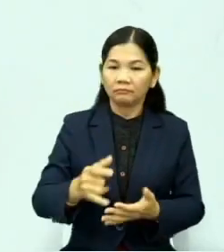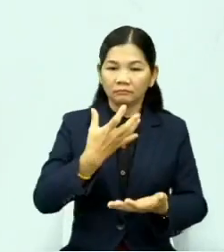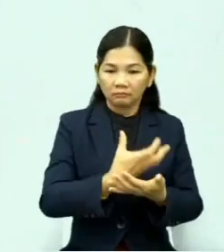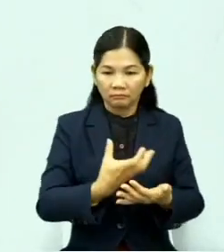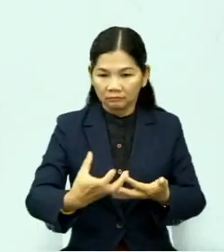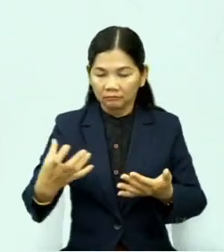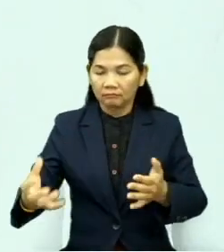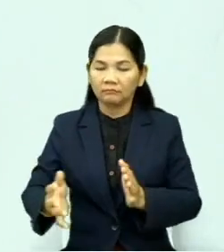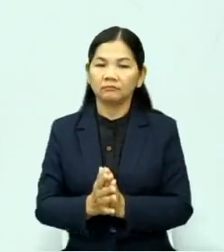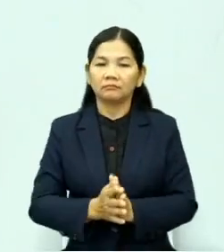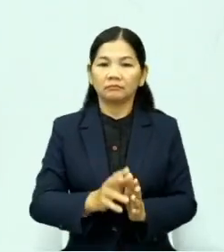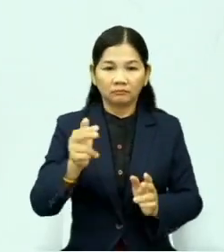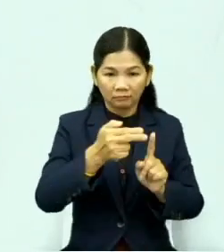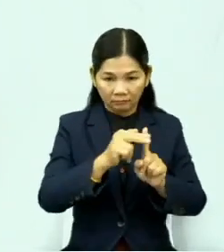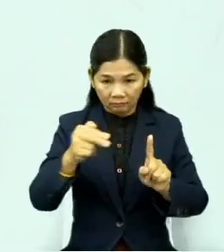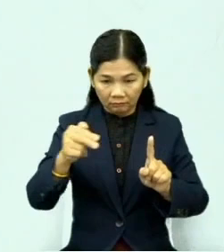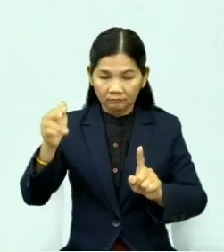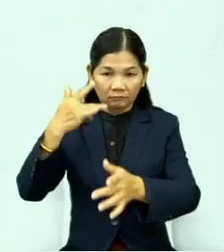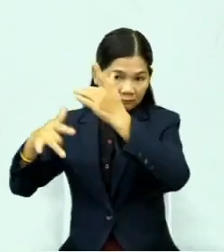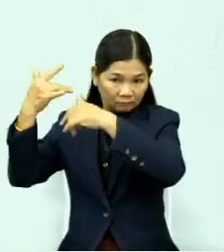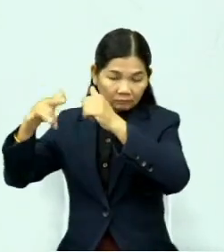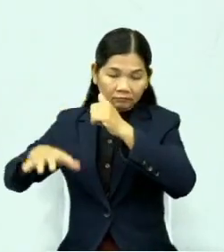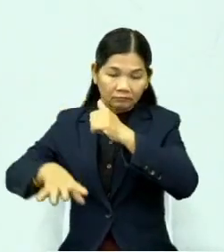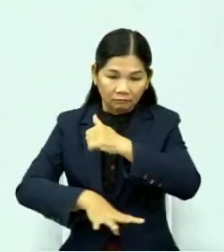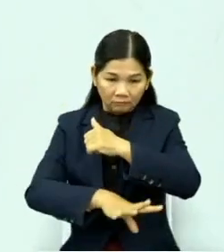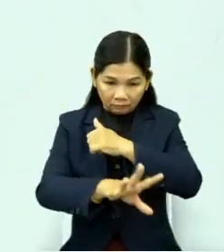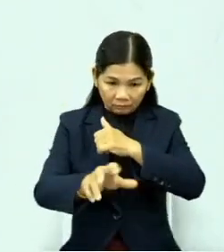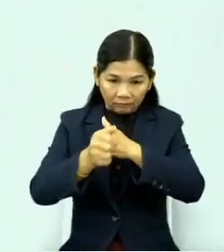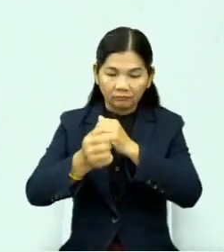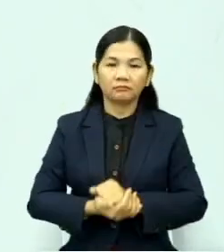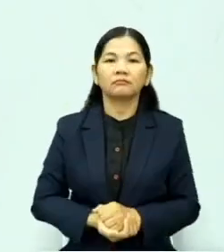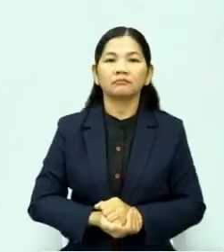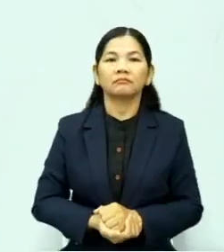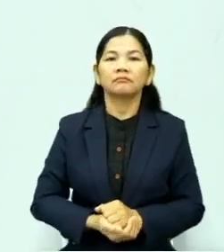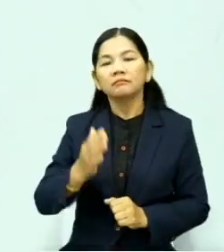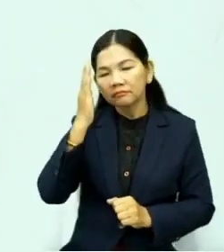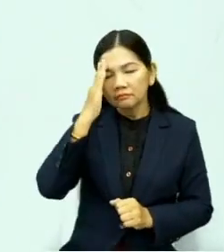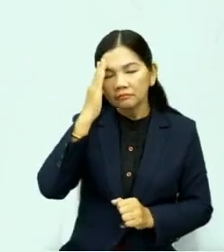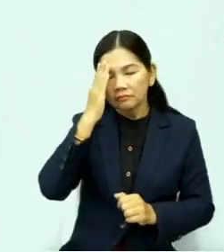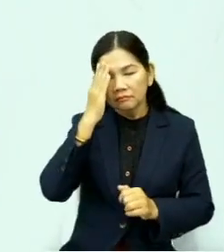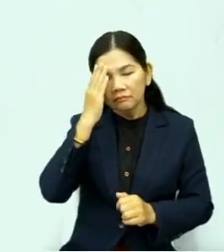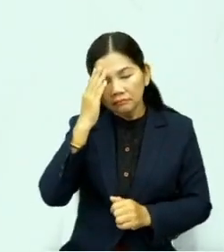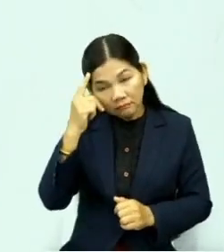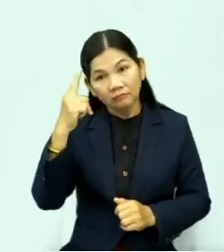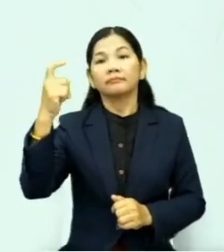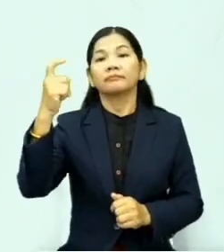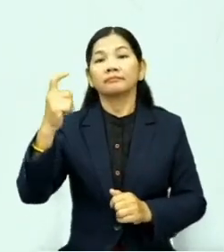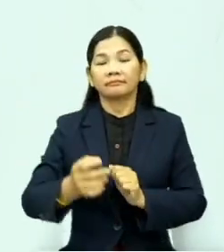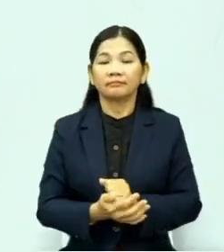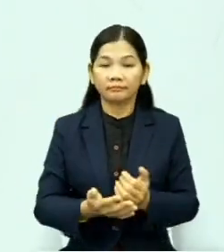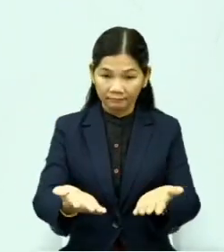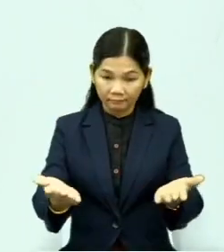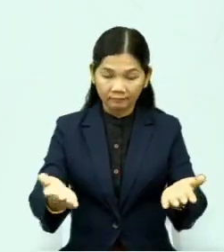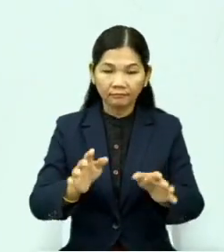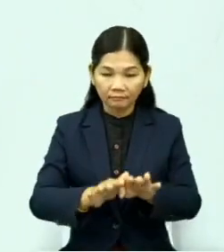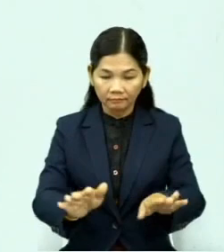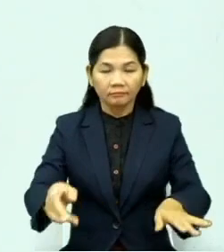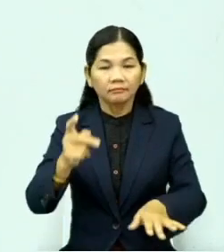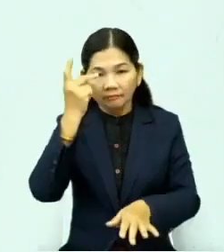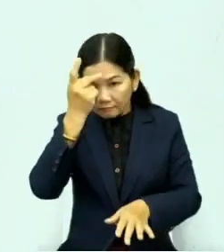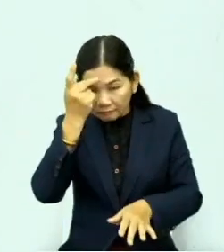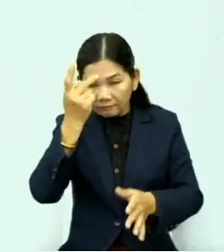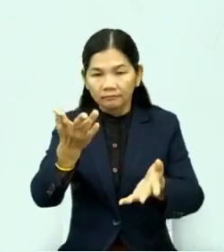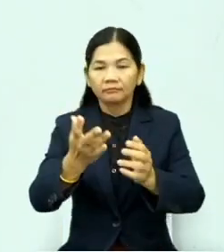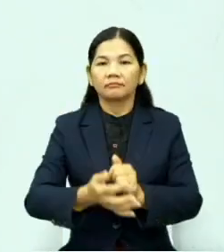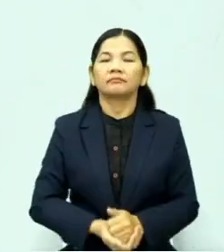ណ៍ចានិងបទភ្លេងខ្មែរចាចឹងឥឡូវកូននឹករកនឹកមកកូនចាកូនគិតទាំងអស់គ្នាមើល